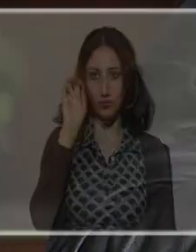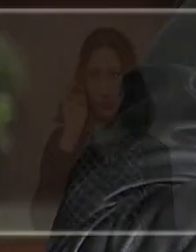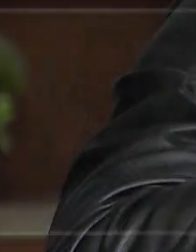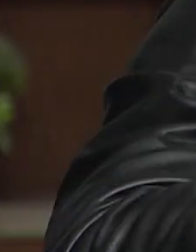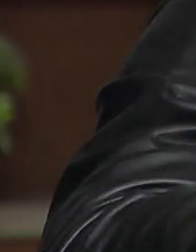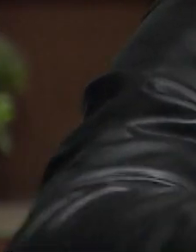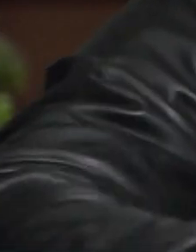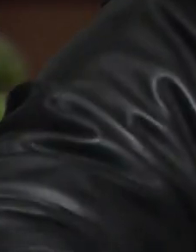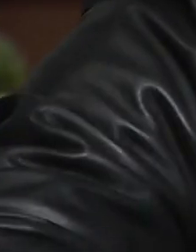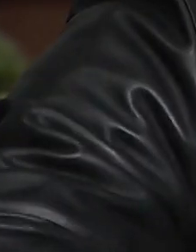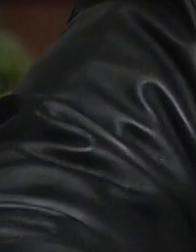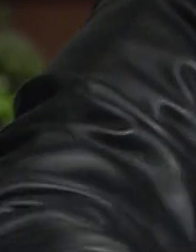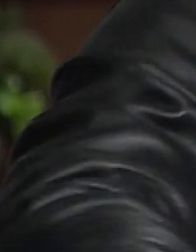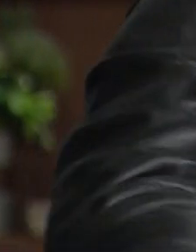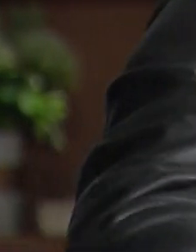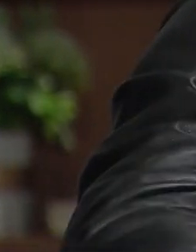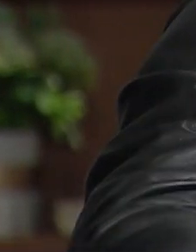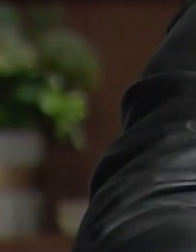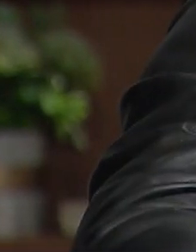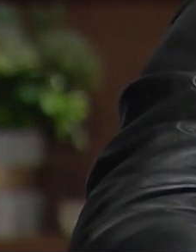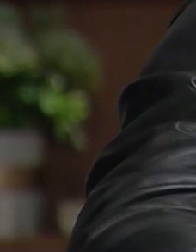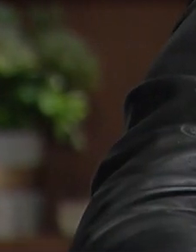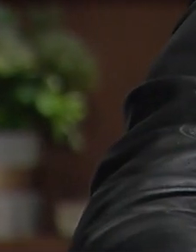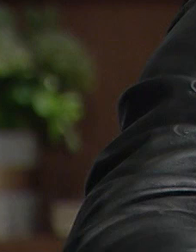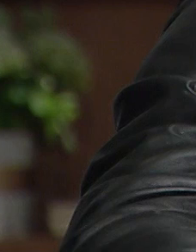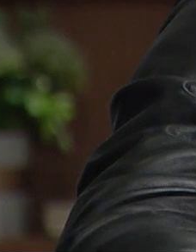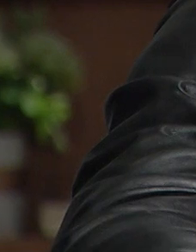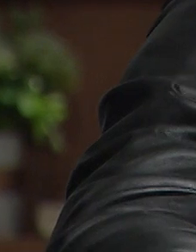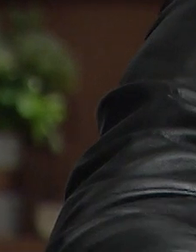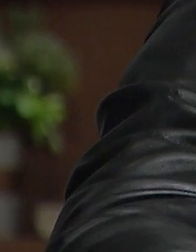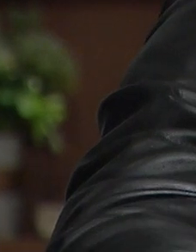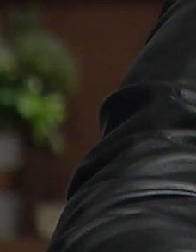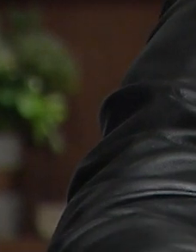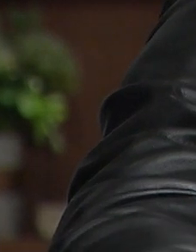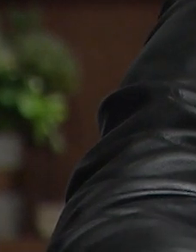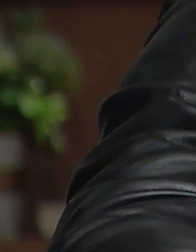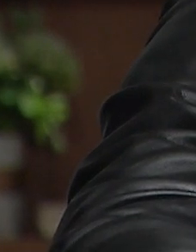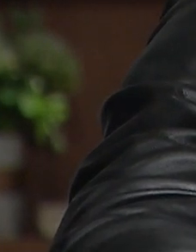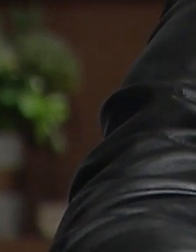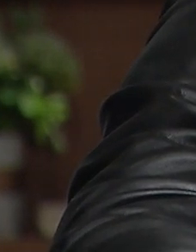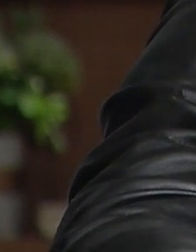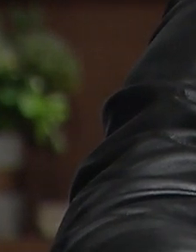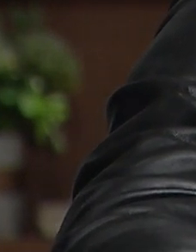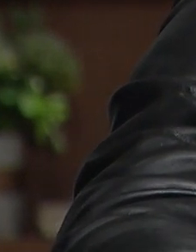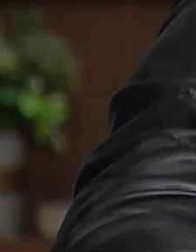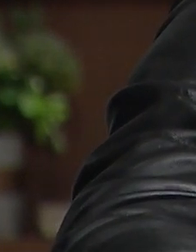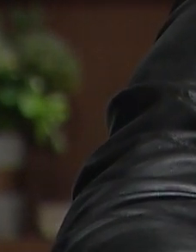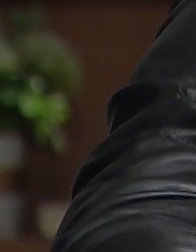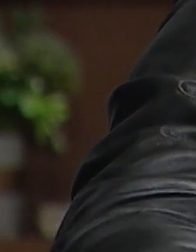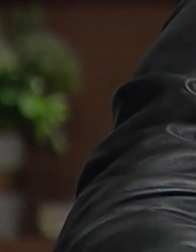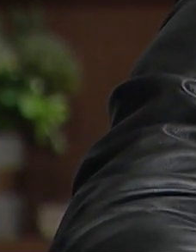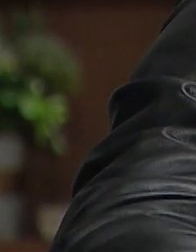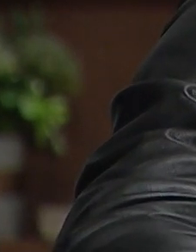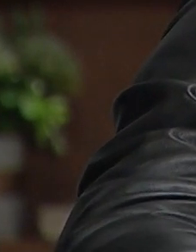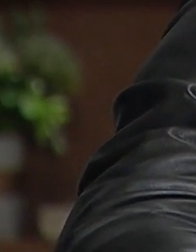ان حسني مبارك الذي يتحدث اليكم اليوم يعتز بما قضاه من سنين طويله في